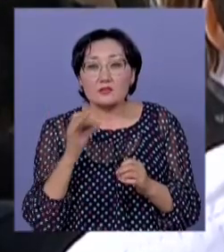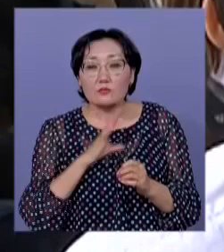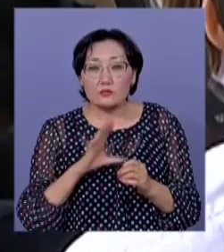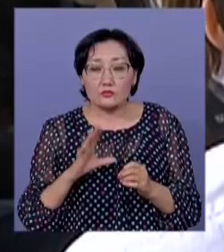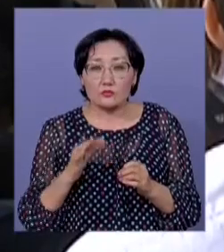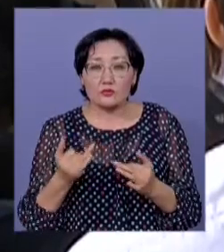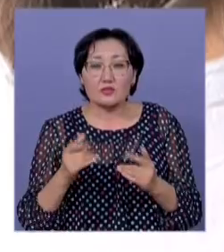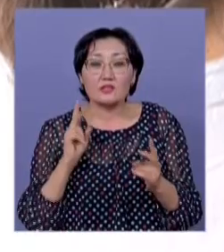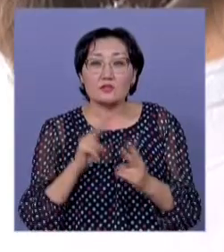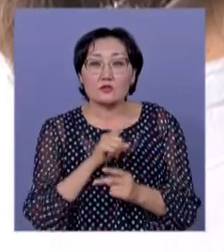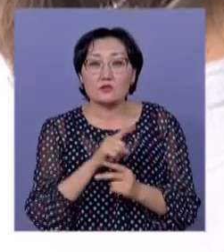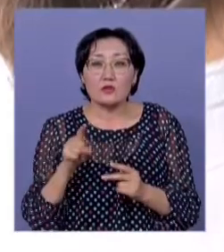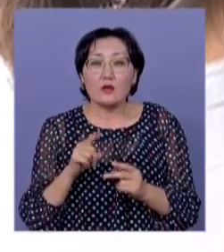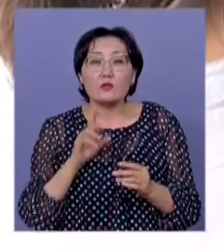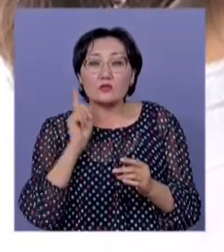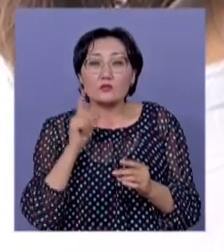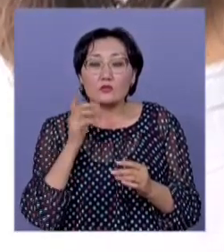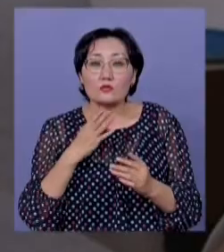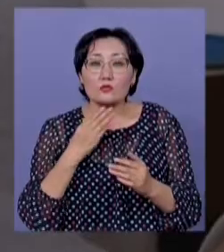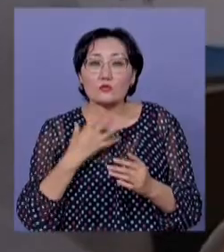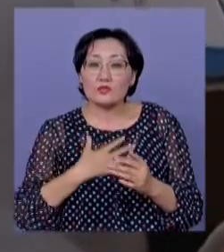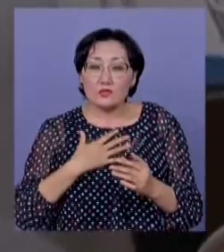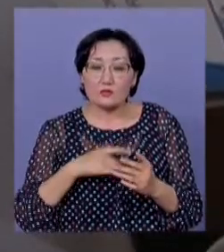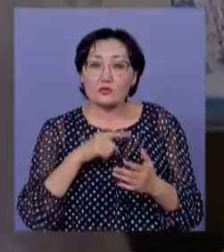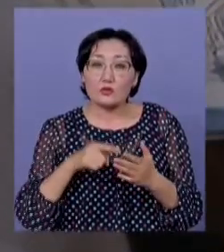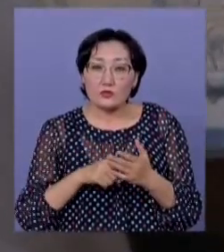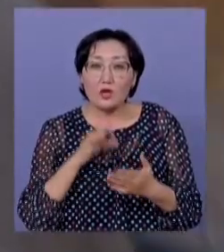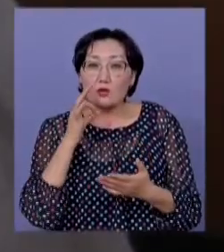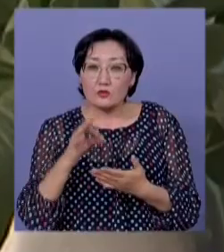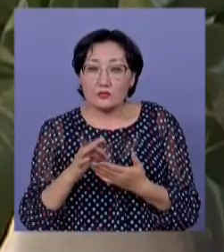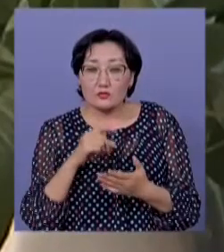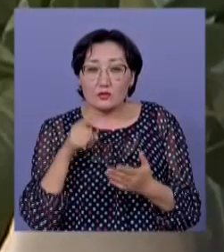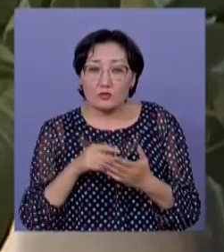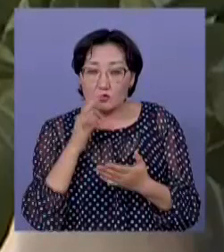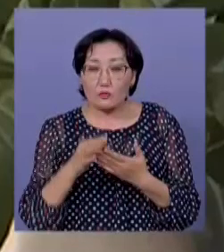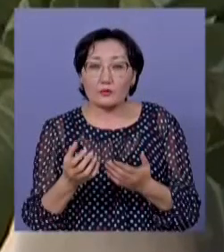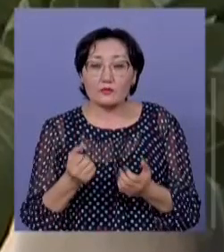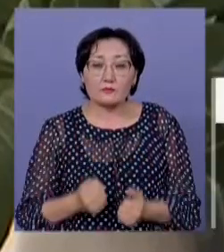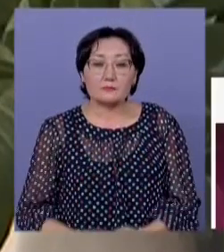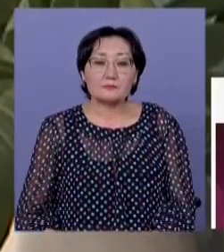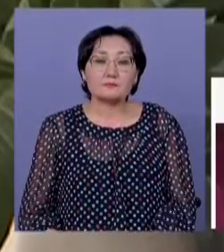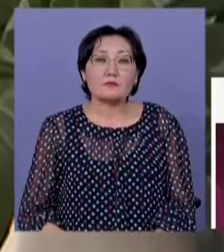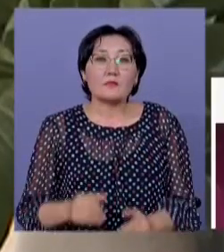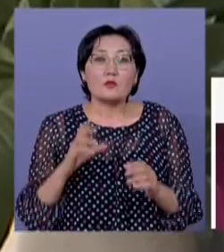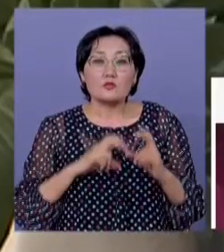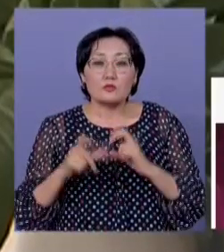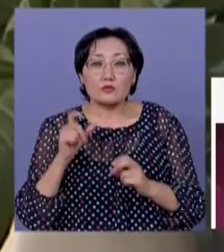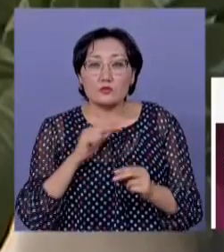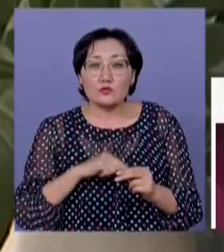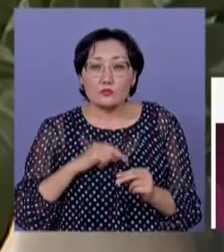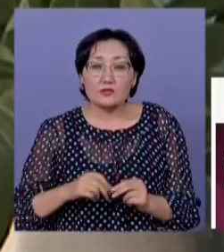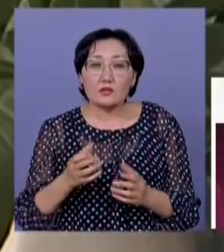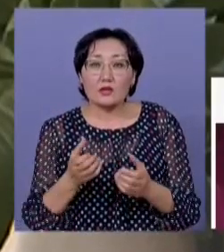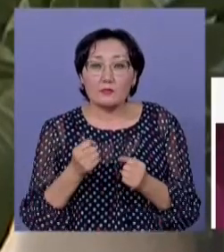әрине. Кездесу барысында өскелең ұрпақ өздерін толғандыратын сұрақтарға жауап ала алды. Практически у нас студенттерімізді жұмысқа